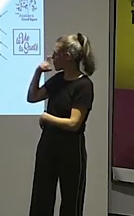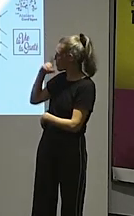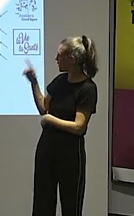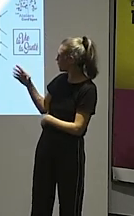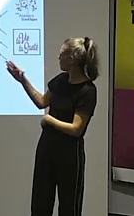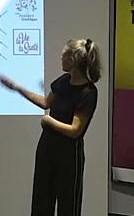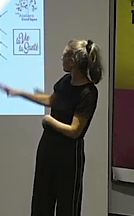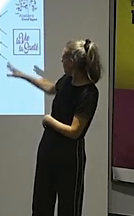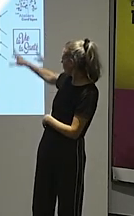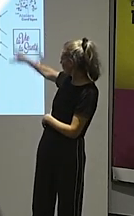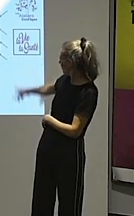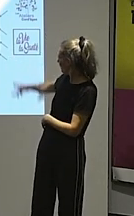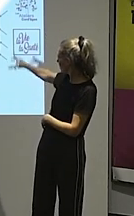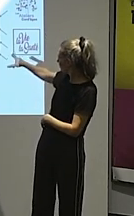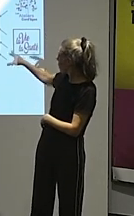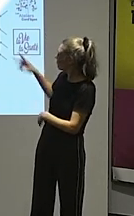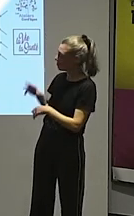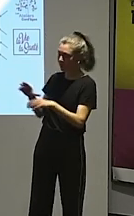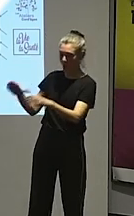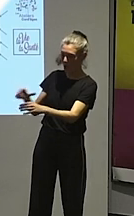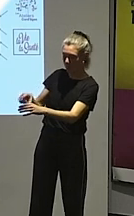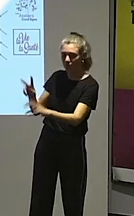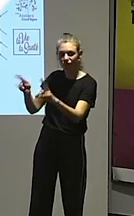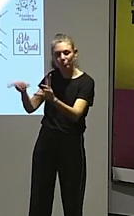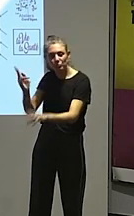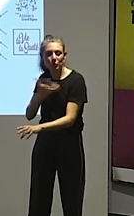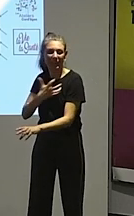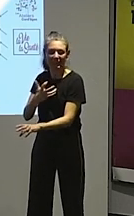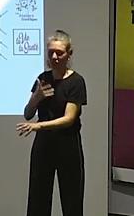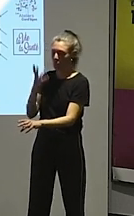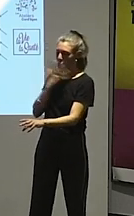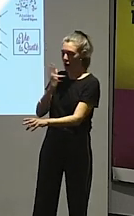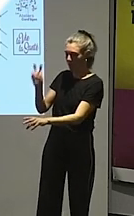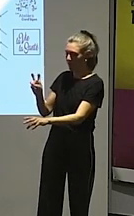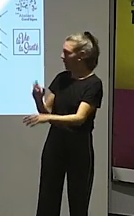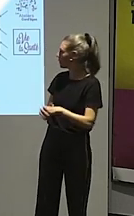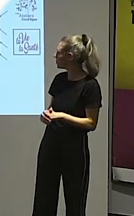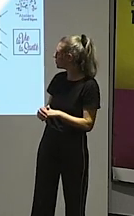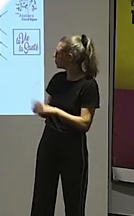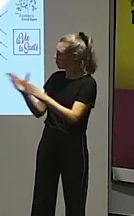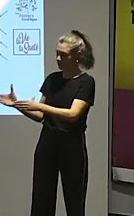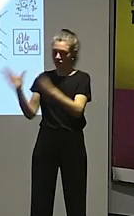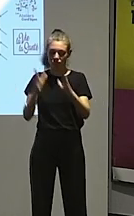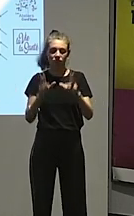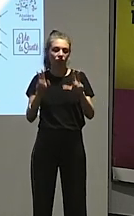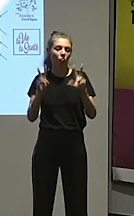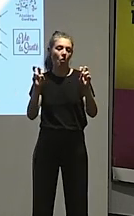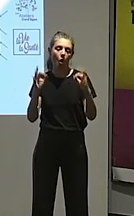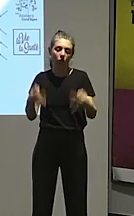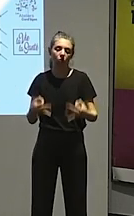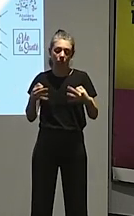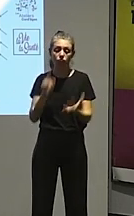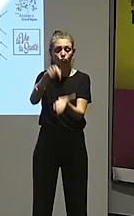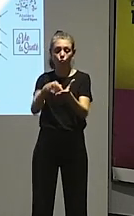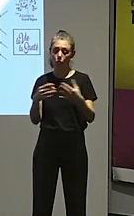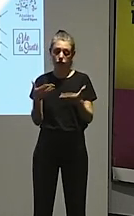qui est enrichi par toutes ces stimulations venant de l'extérieur en vert, qui est comparé au groupe collectif ordinaire qui a fait l'entraînement en gymnase